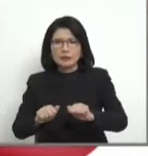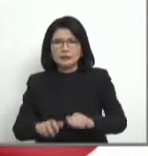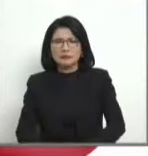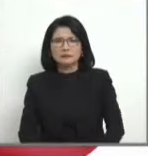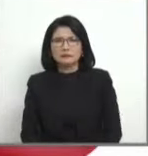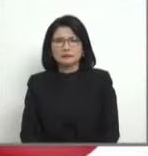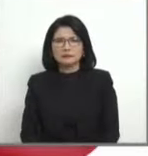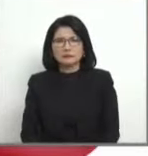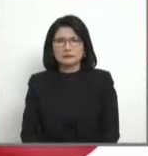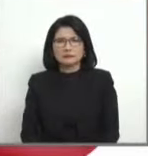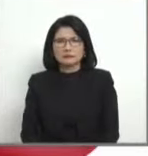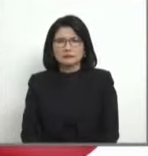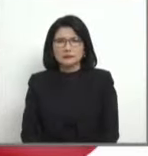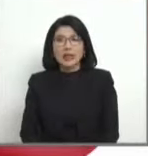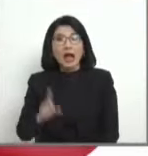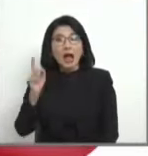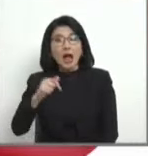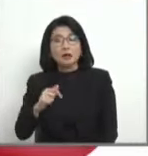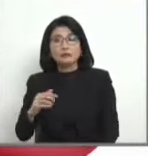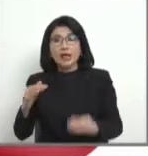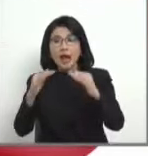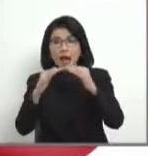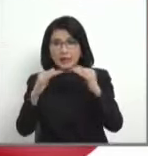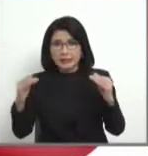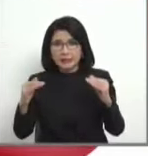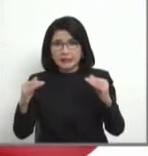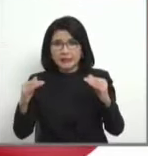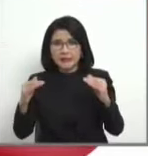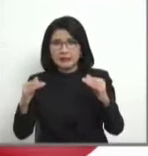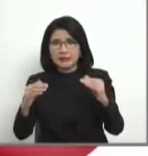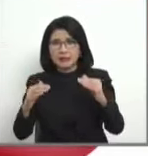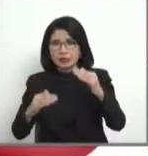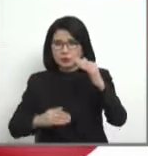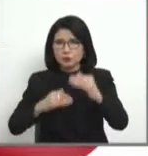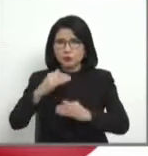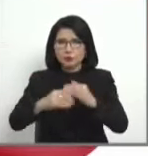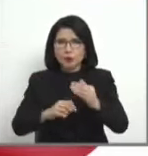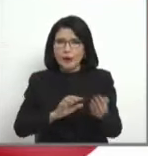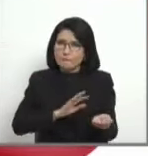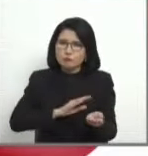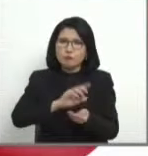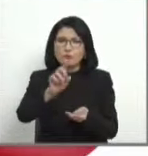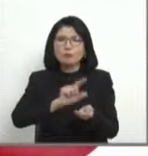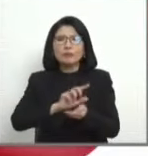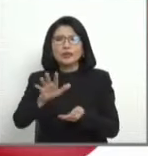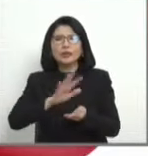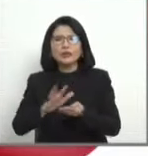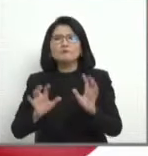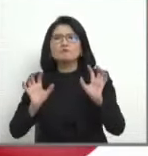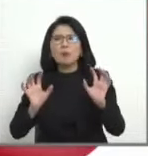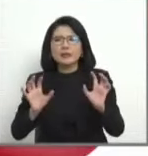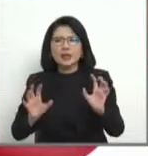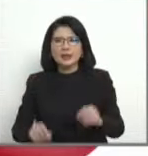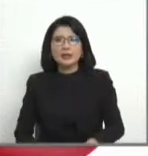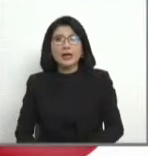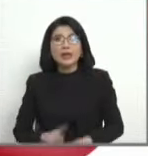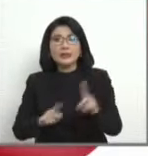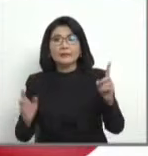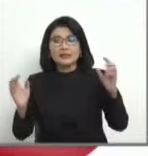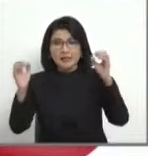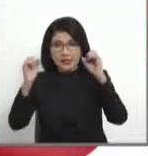ya, kita harus ambil langkah-langkah berani mengirim sebanyak mungkin. Tapi saya setuju juga